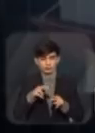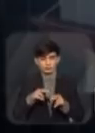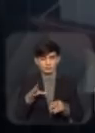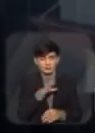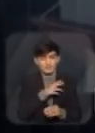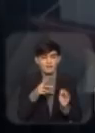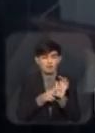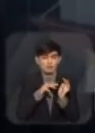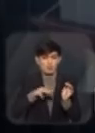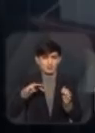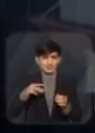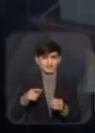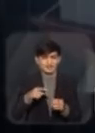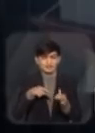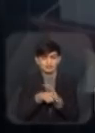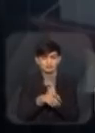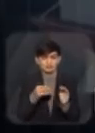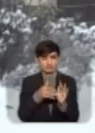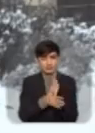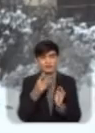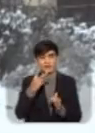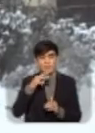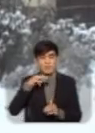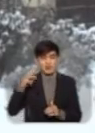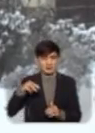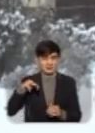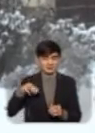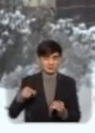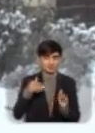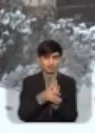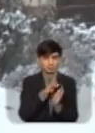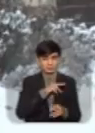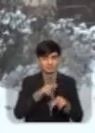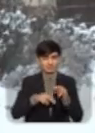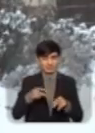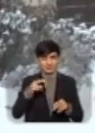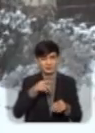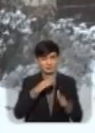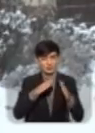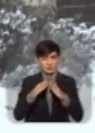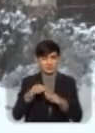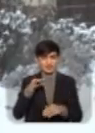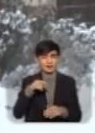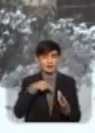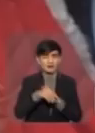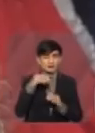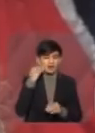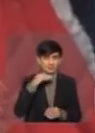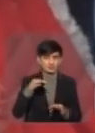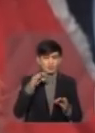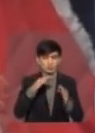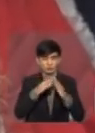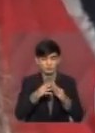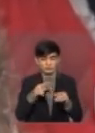теңгеге жақын. Бұл үйлердің құрылысына 2 миллиард теңге бөлініпті. Жергілікті атқамінерлердің айтуынша, бірнеше үйдің сапасы бойынша шағымдар қарастырылып жатыр